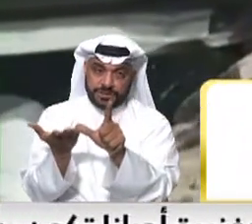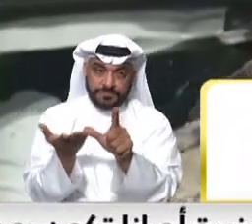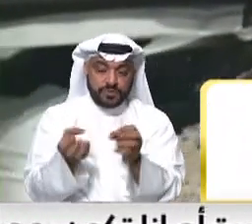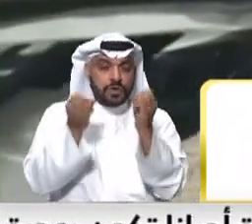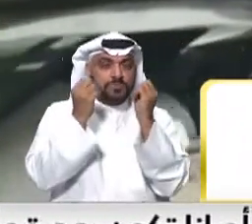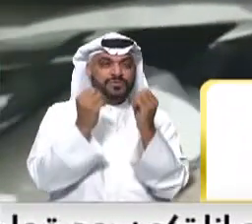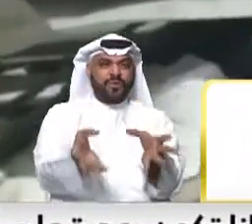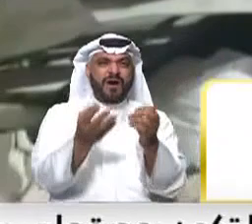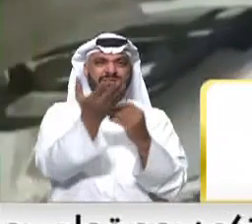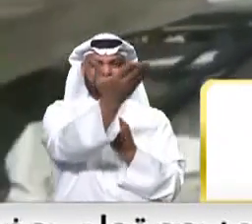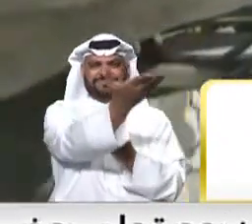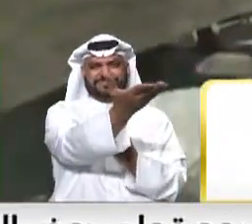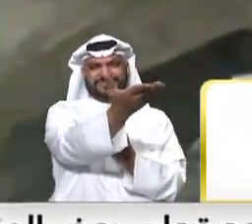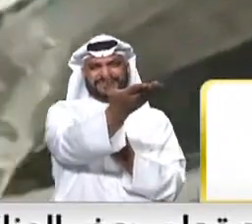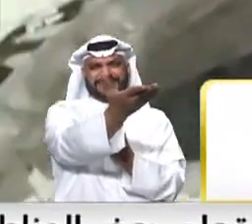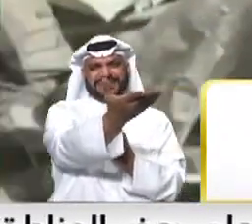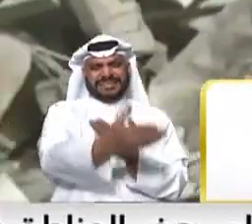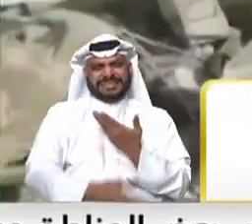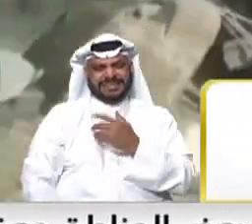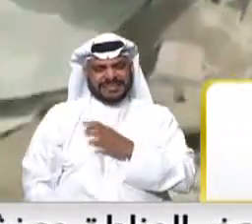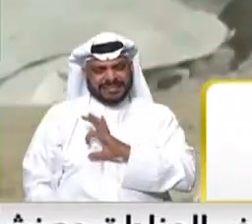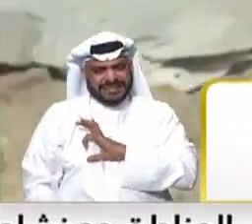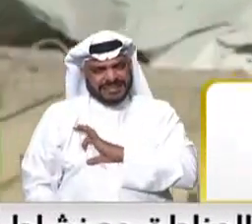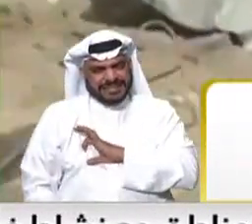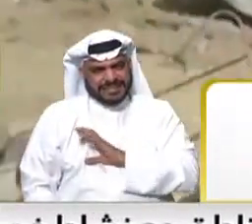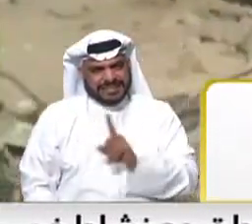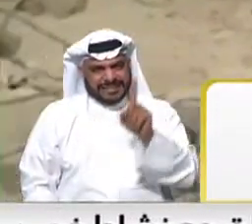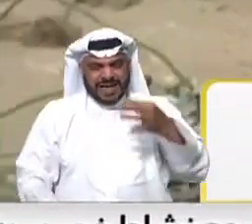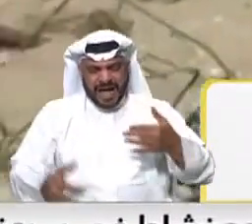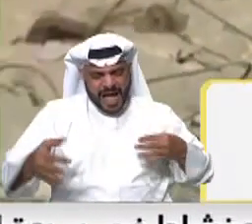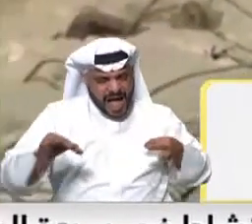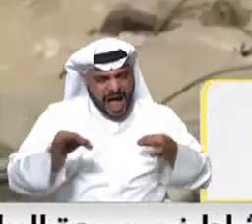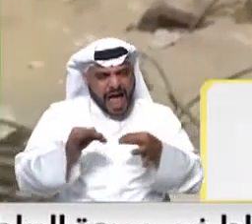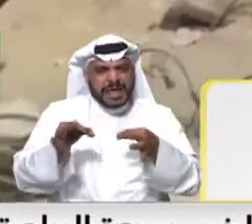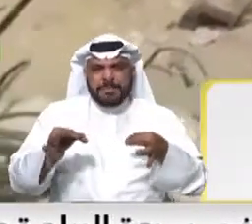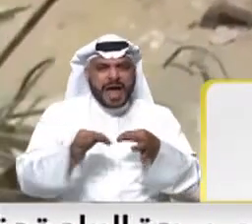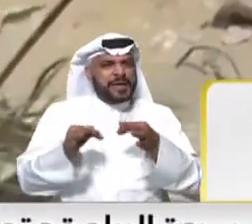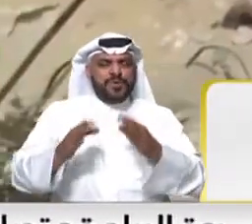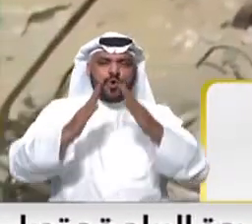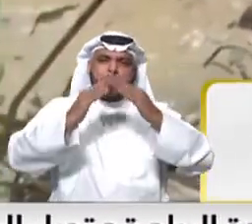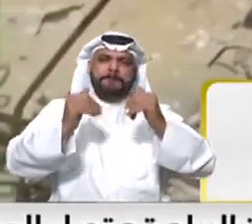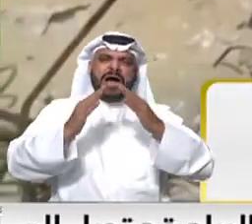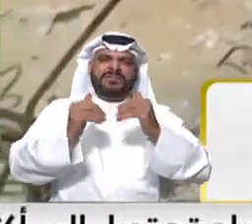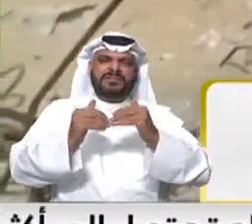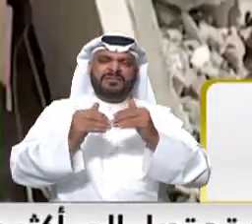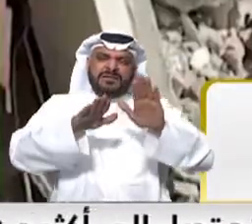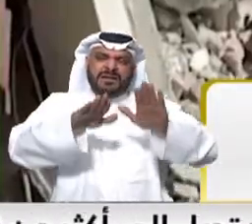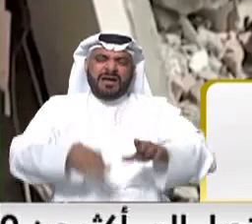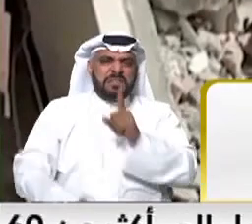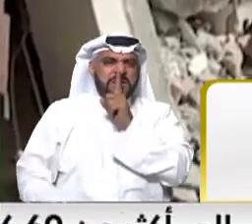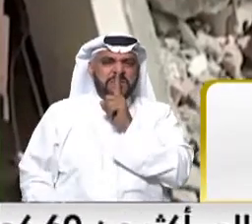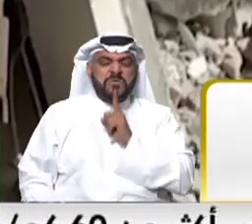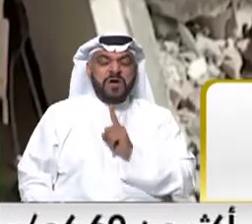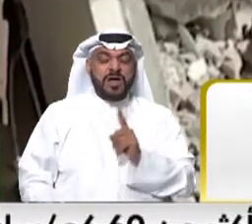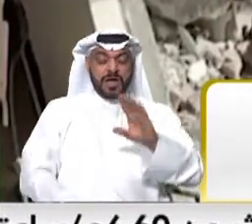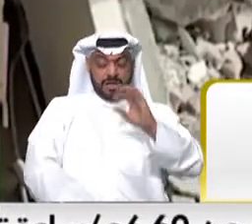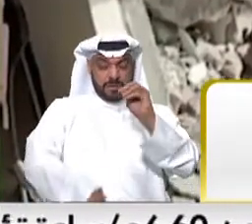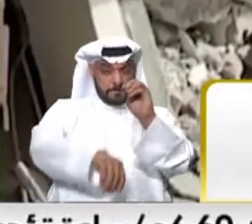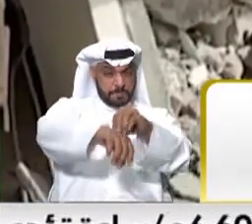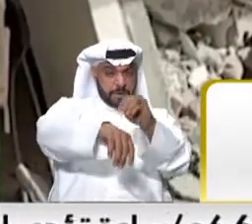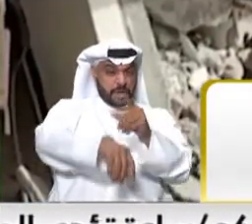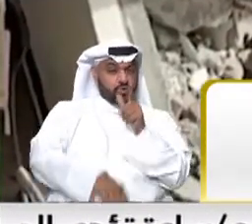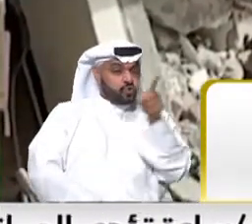لاذوا ب مدينه رفح على الحدود مع مصر حيث تهدد حكومه الاحتلال منذ شهور بشن هجوم